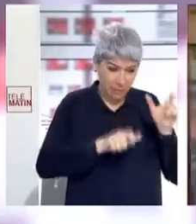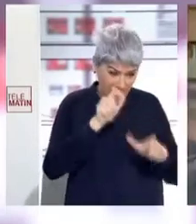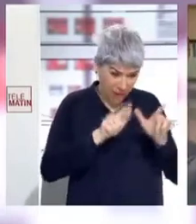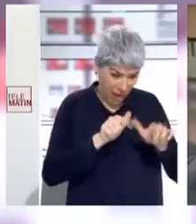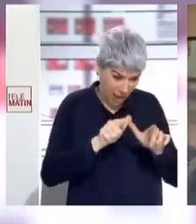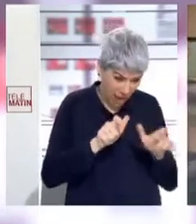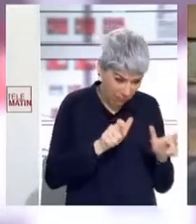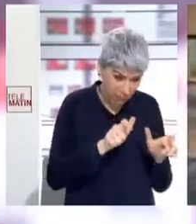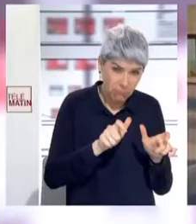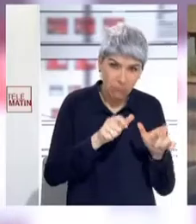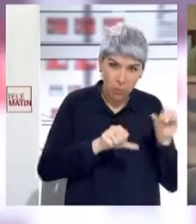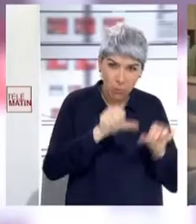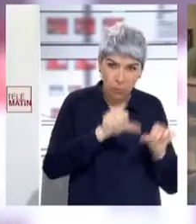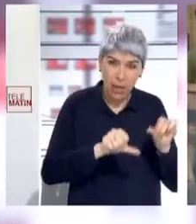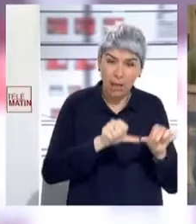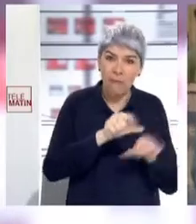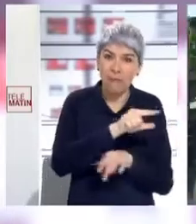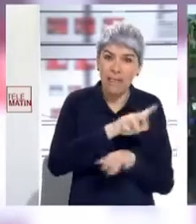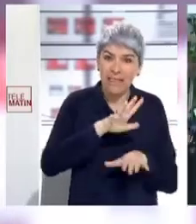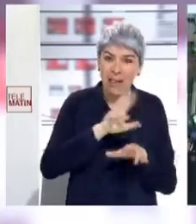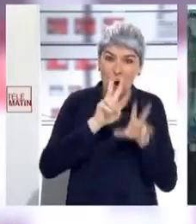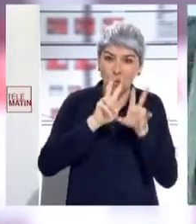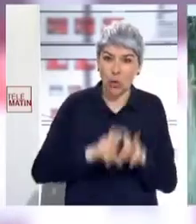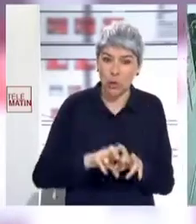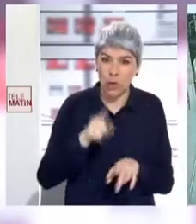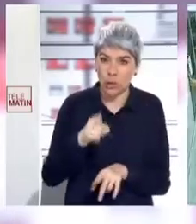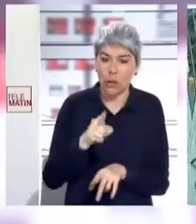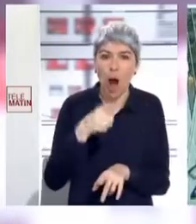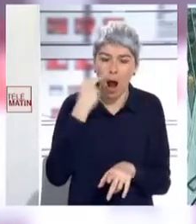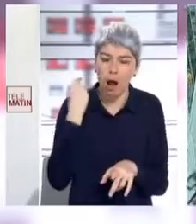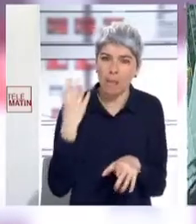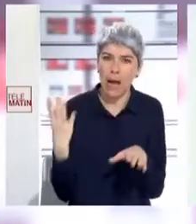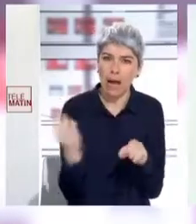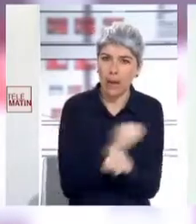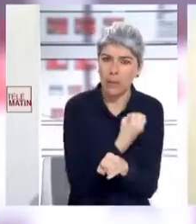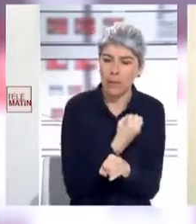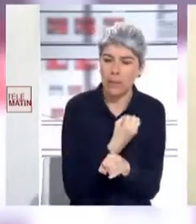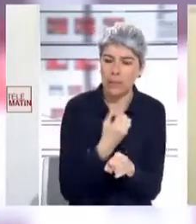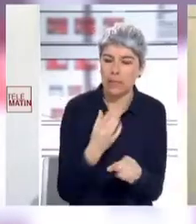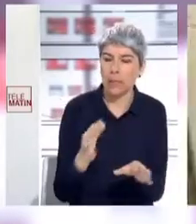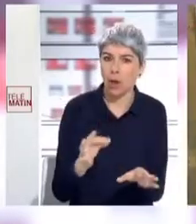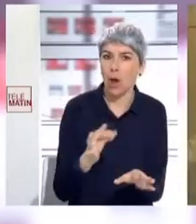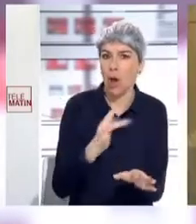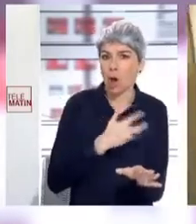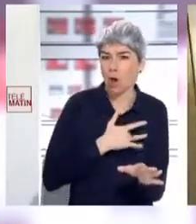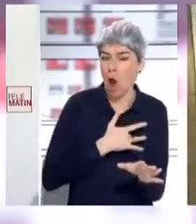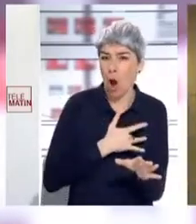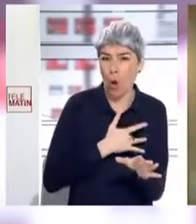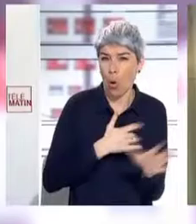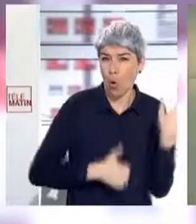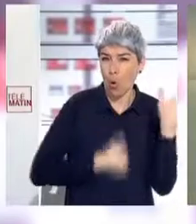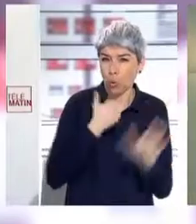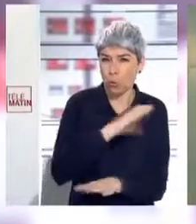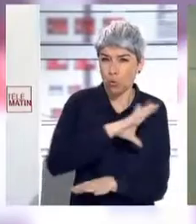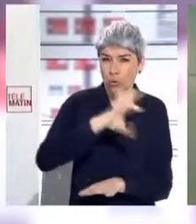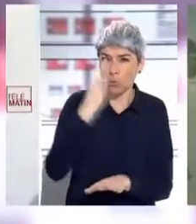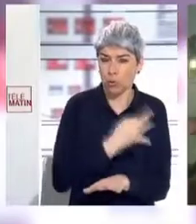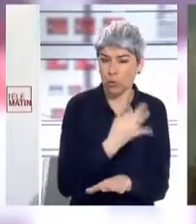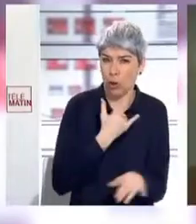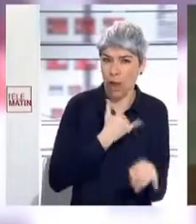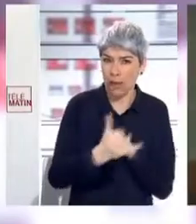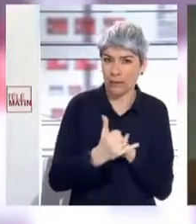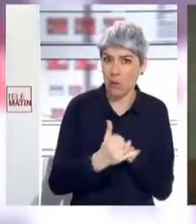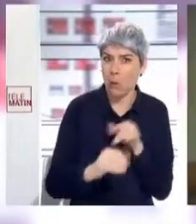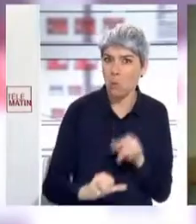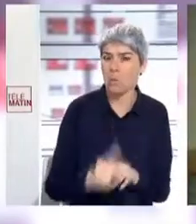Alain Carpentier. Après 25 ans de recherche, il a réussi à concevoir un cœur autonome 100% artificiel avec la société Karma,